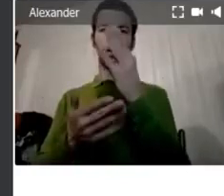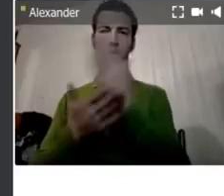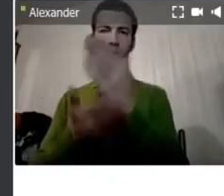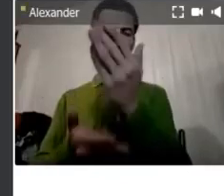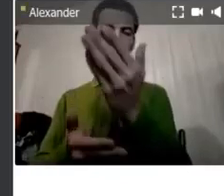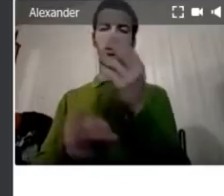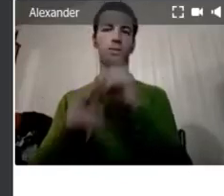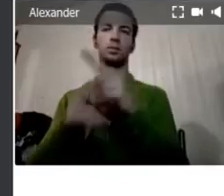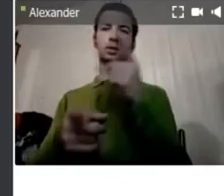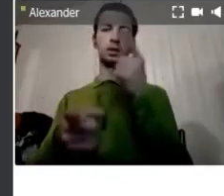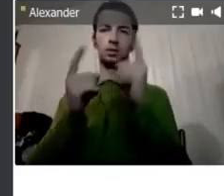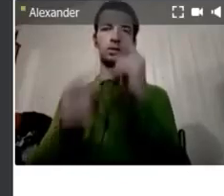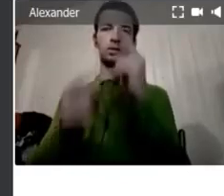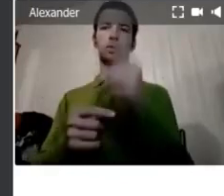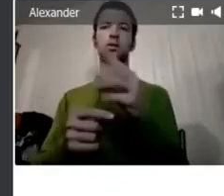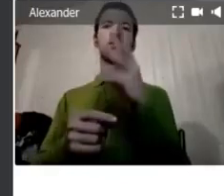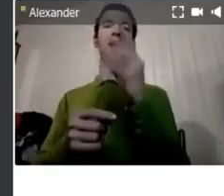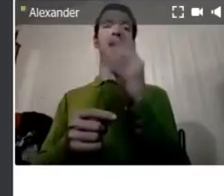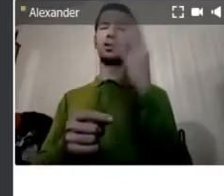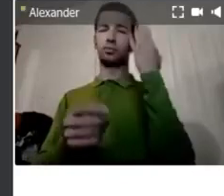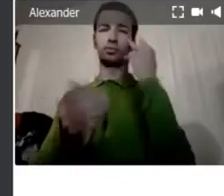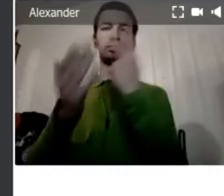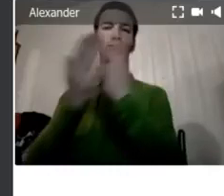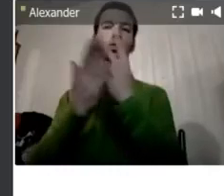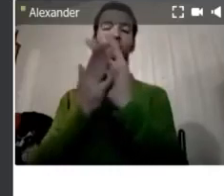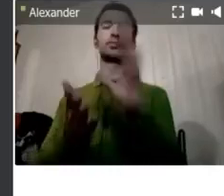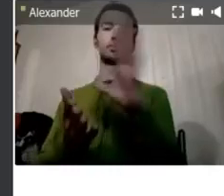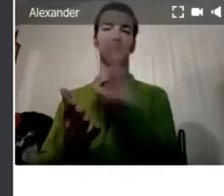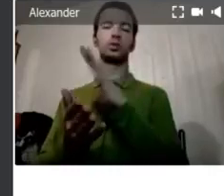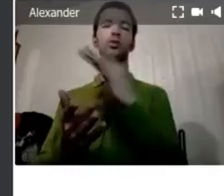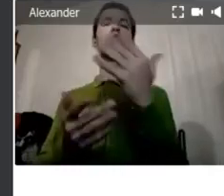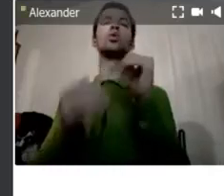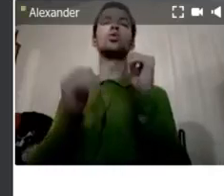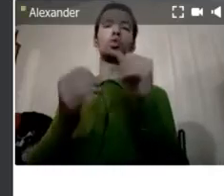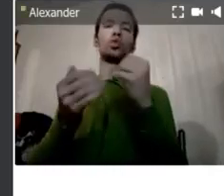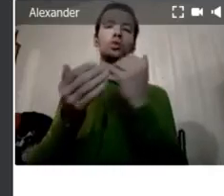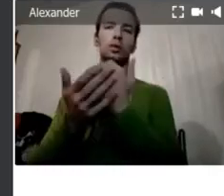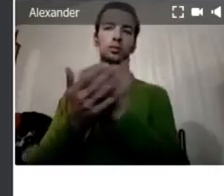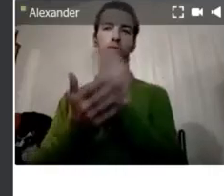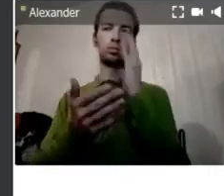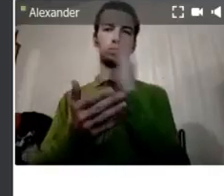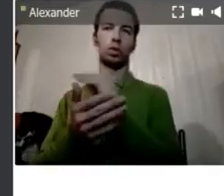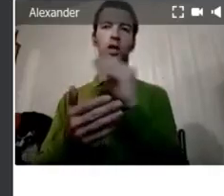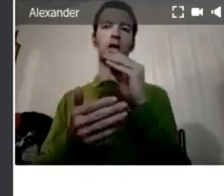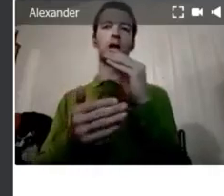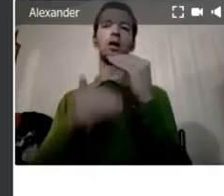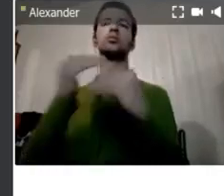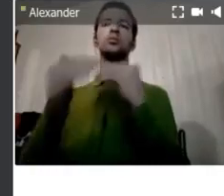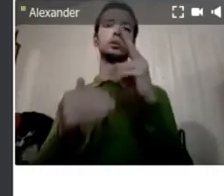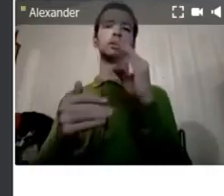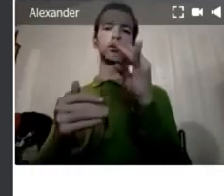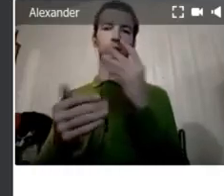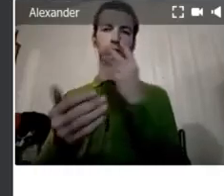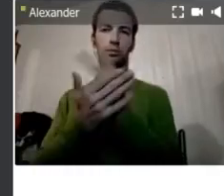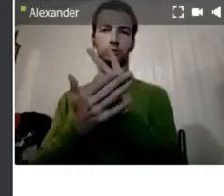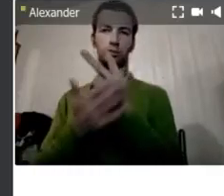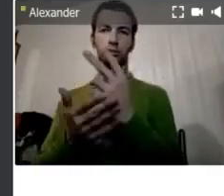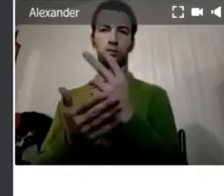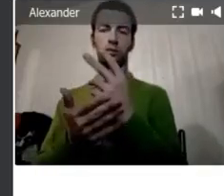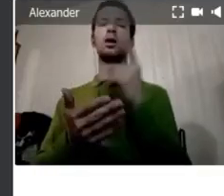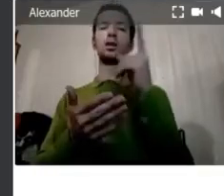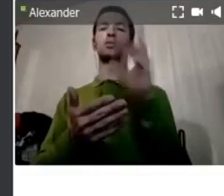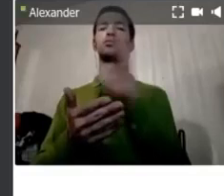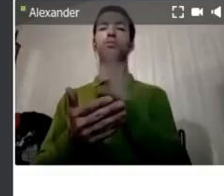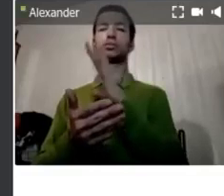евро, это абсолютно реальные цифры. Там, да, там это расчетные цифры, вот вам практические